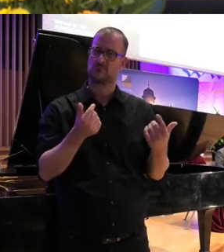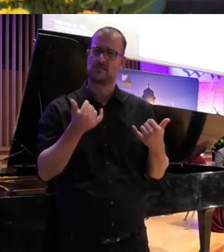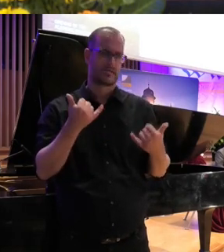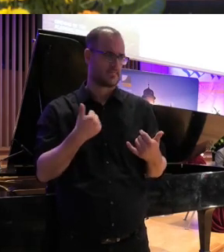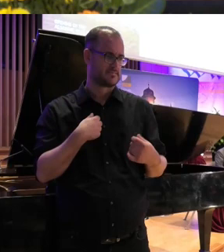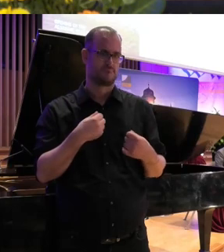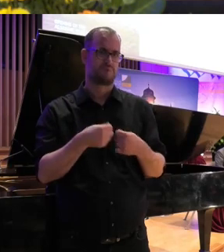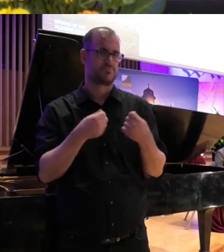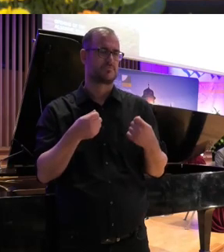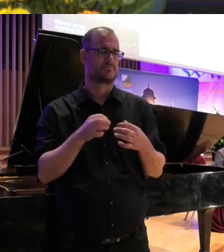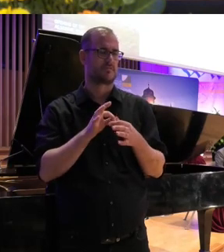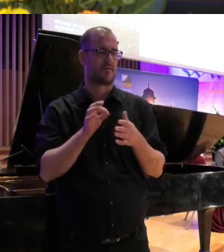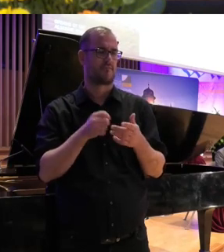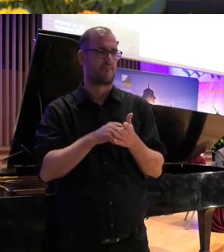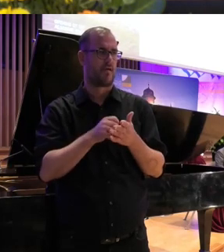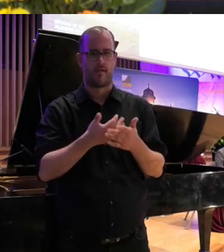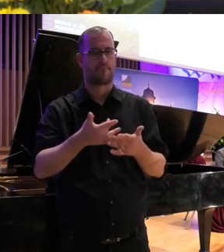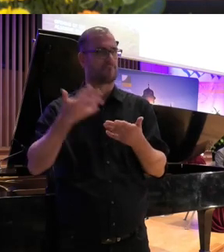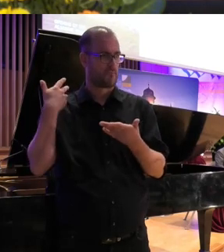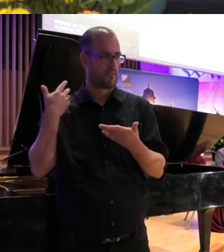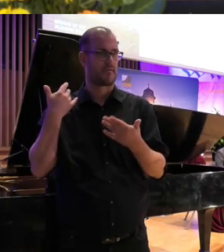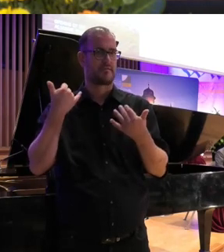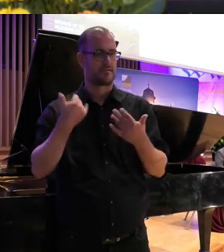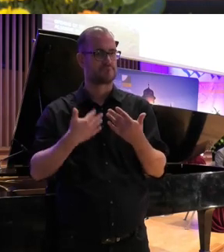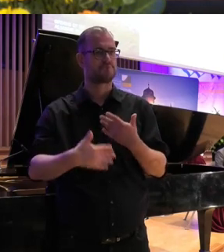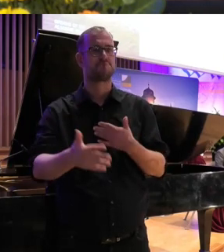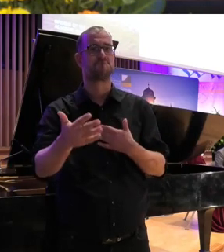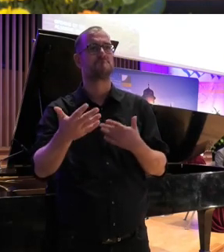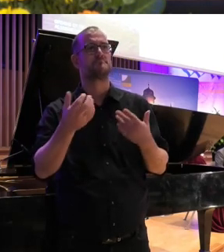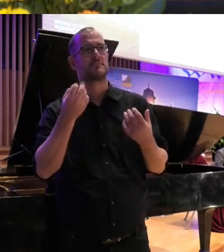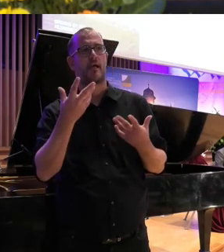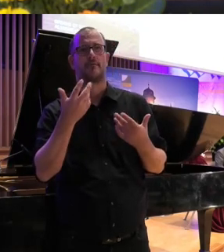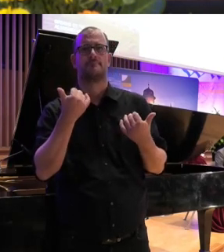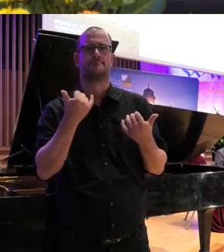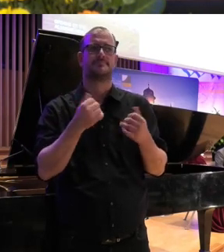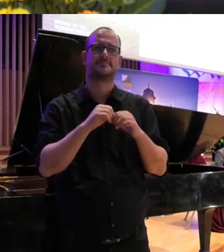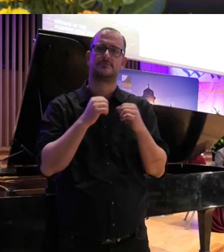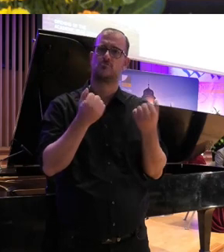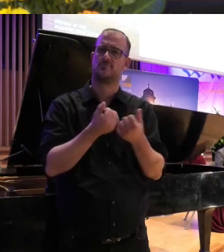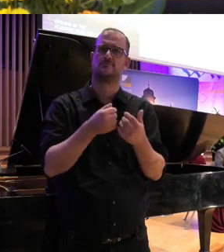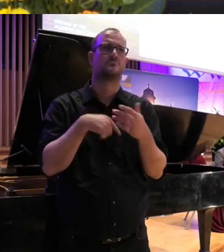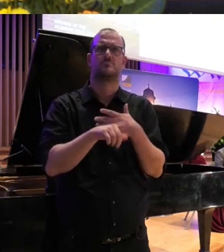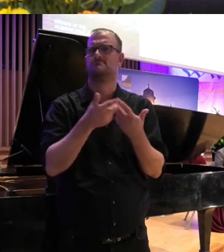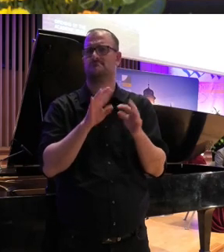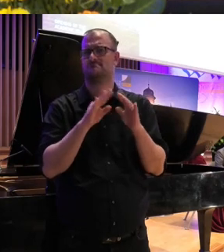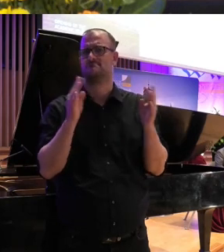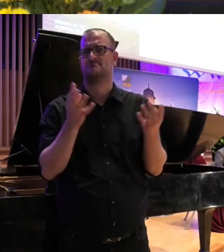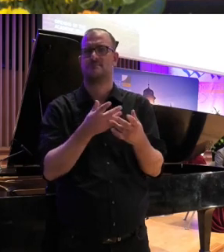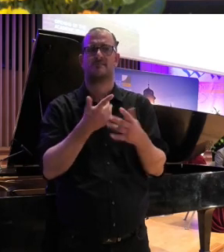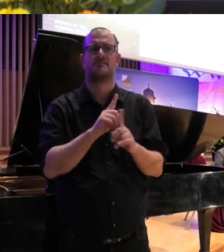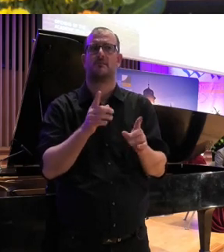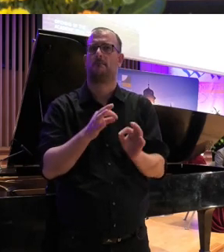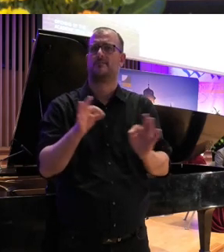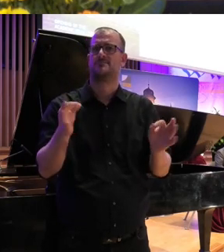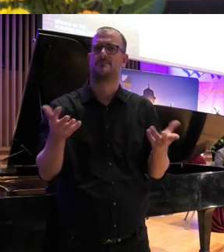die Bundestagswahl hinter uns, sind natürlich, die Situation ist durch die Pandemie auch nicht besser